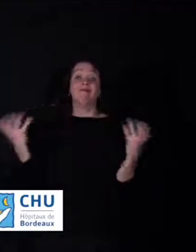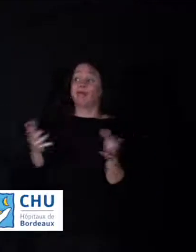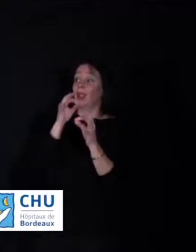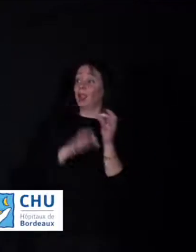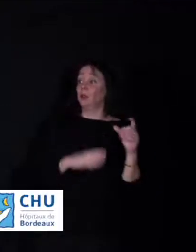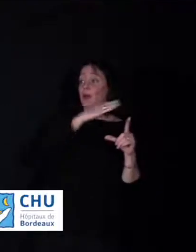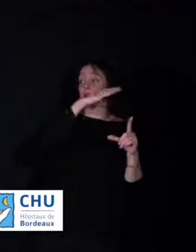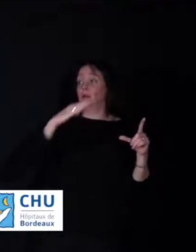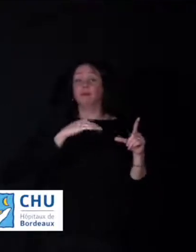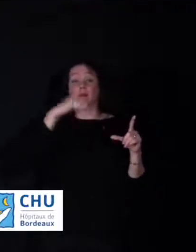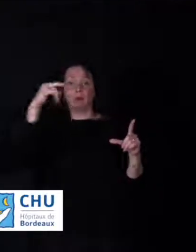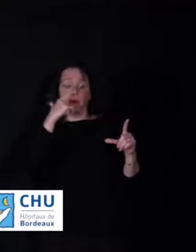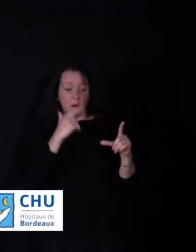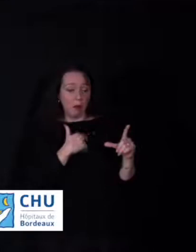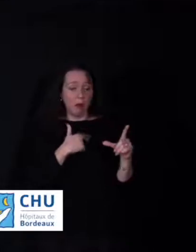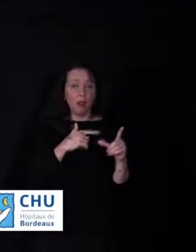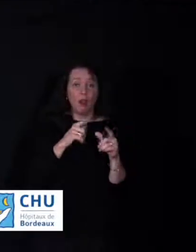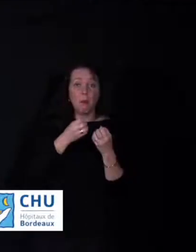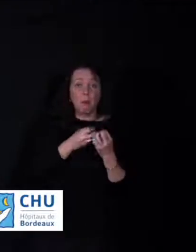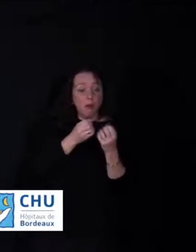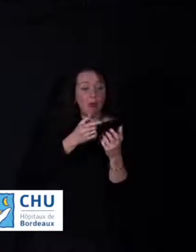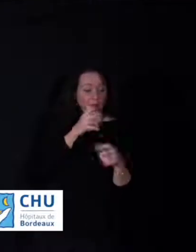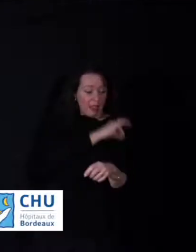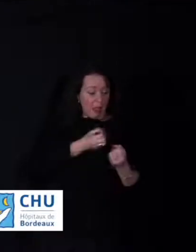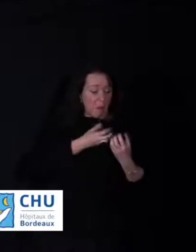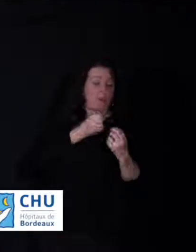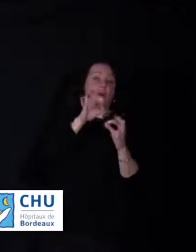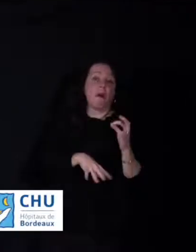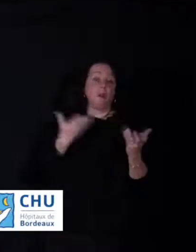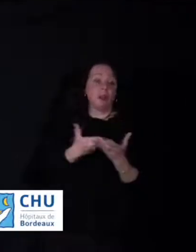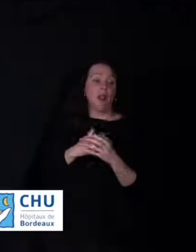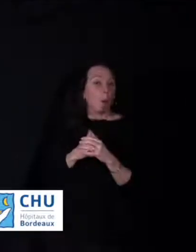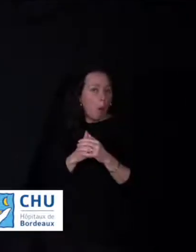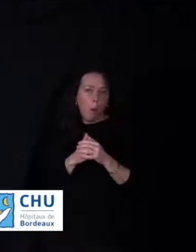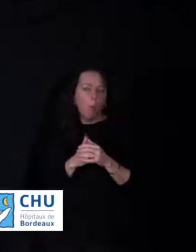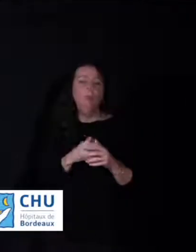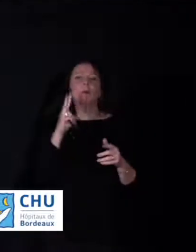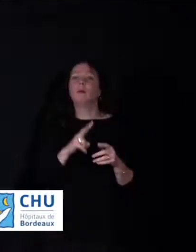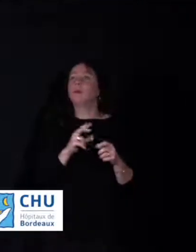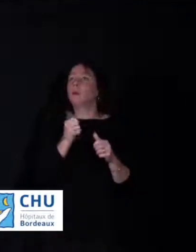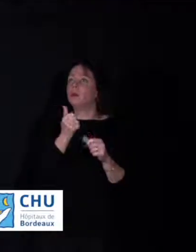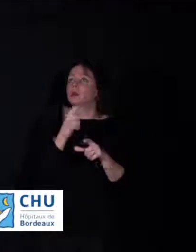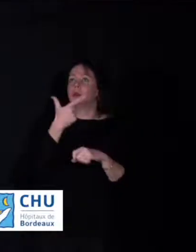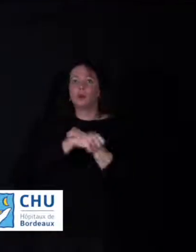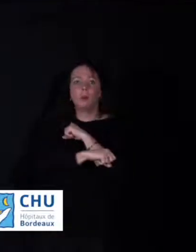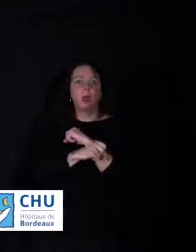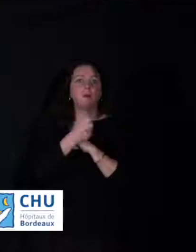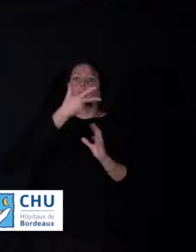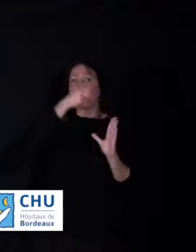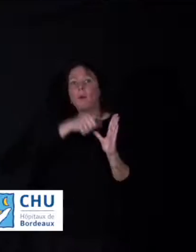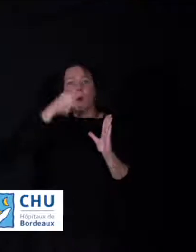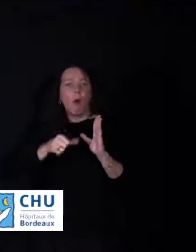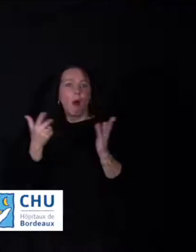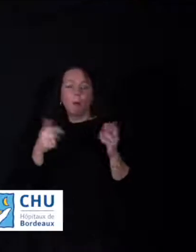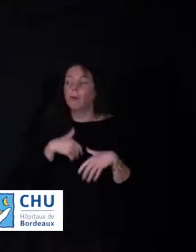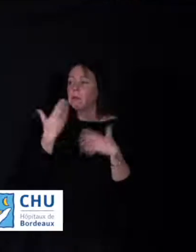effets secondaires, ça se stabilise. Il n'y en a pas plus, pas moins. Les effets secondaires, en général, ils se voient dans les premières semaines, exceptionnellement dans les premiers mois. Et